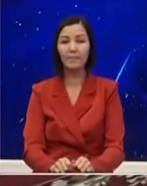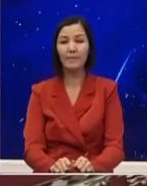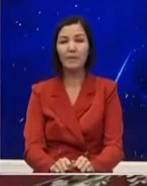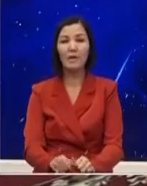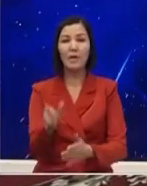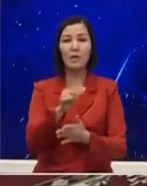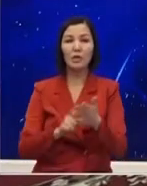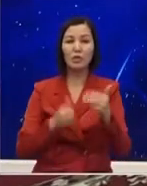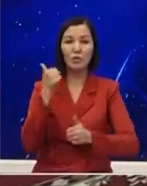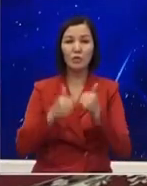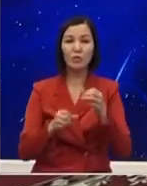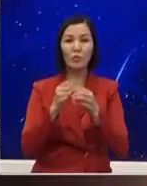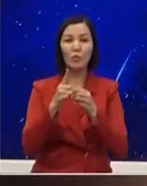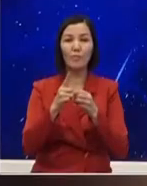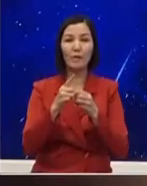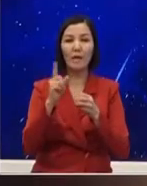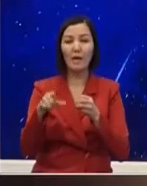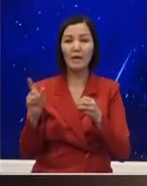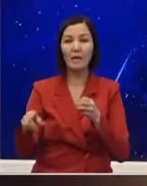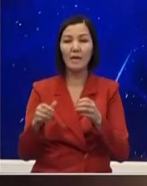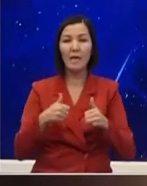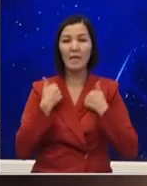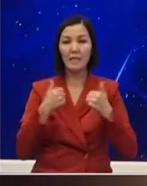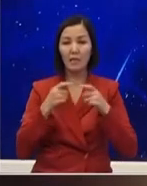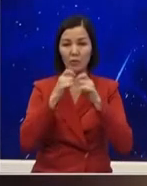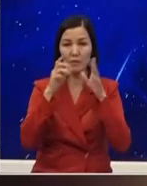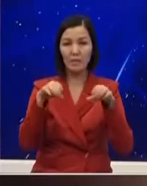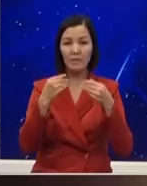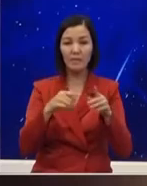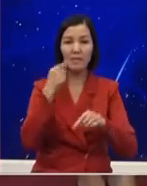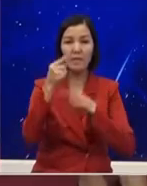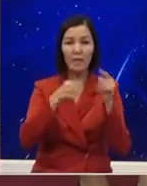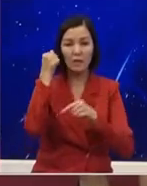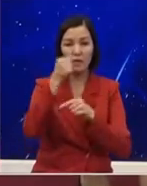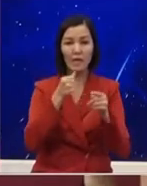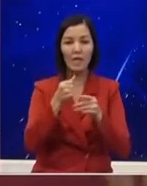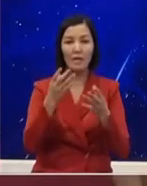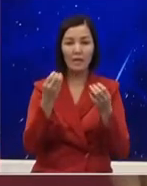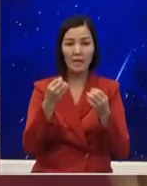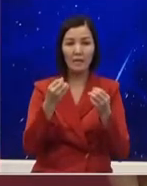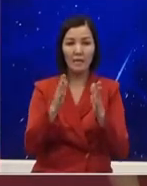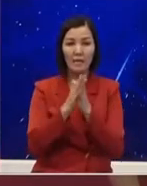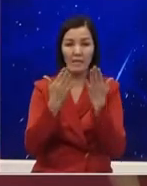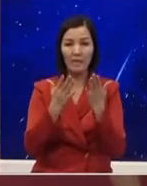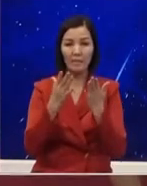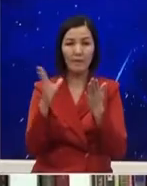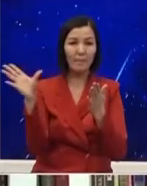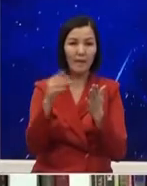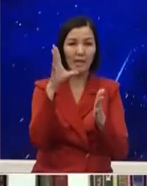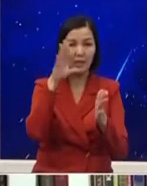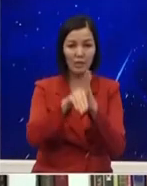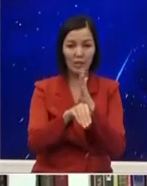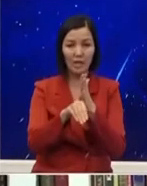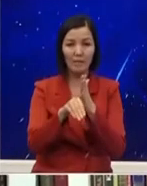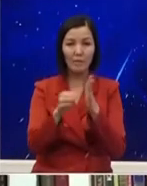додасында 11 ақынға ынталандыру сыйлықтары табысталды. Келер жылы мүшайра жүлдегерлерінің толғау жырлары бір кітапқа топтастырылып шығарылмақ.